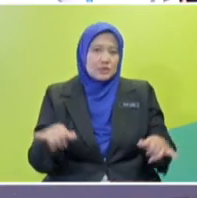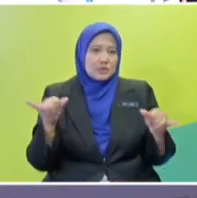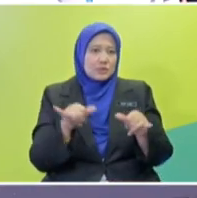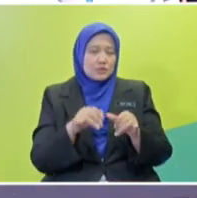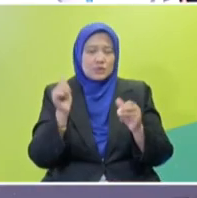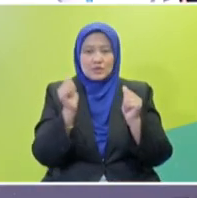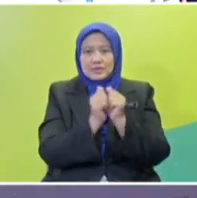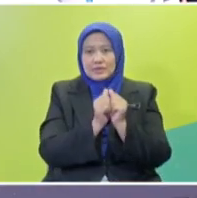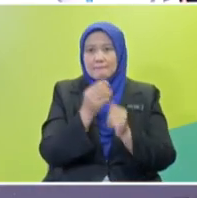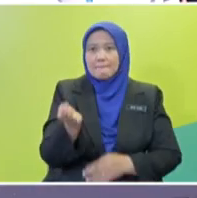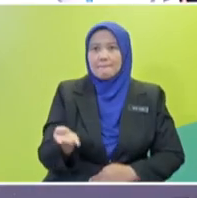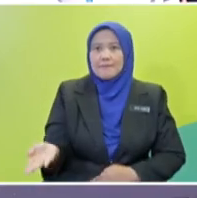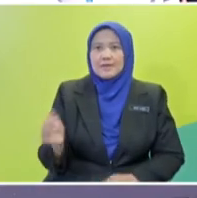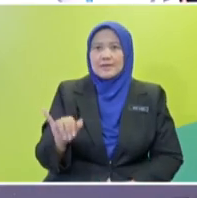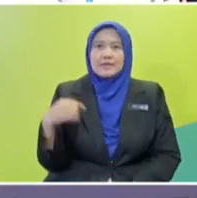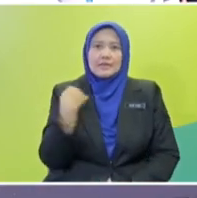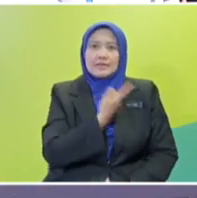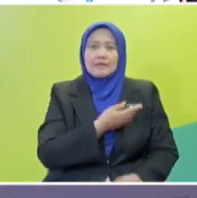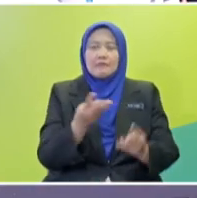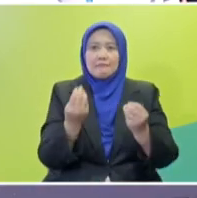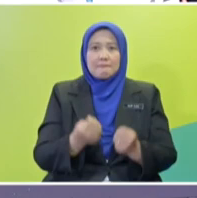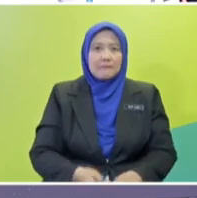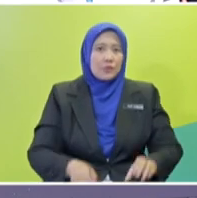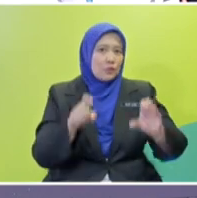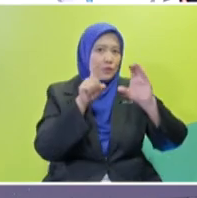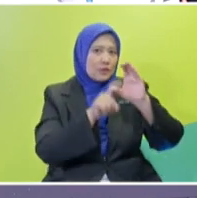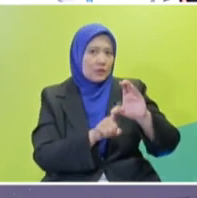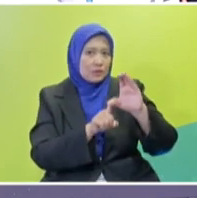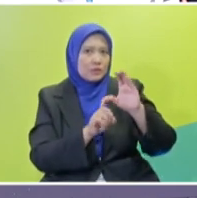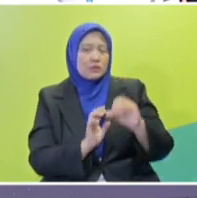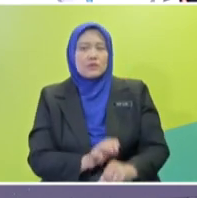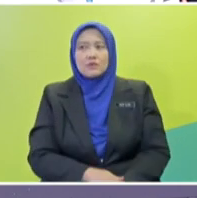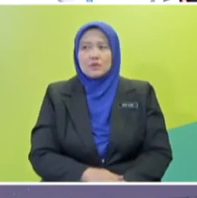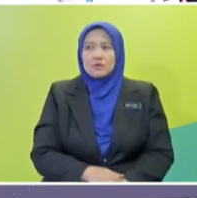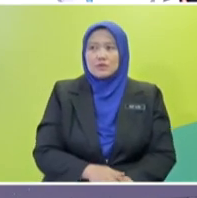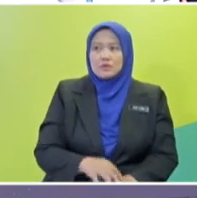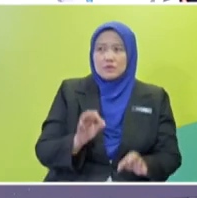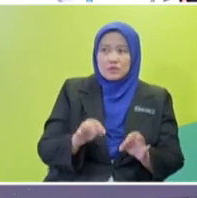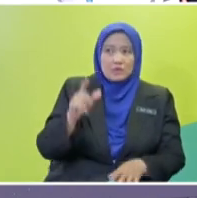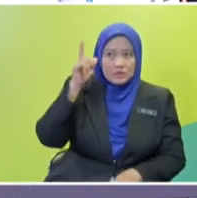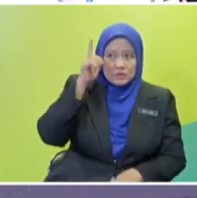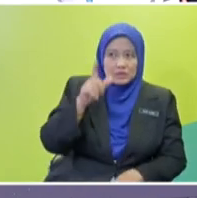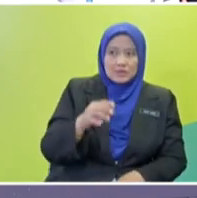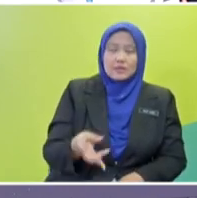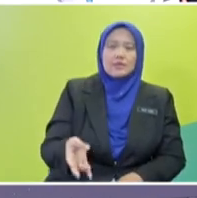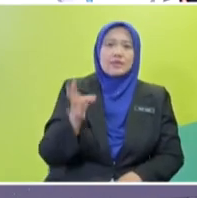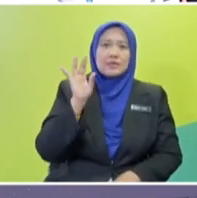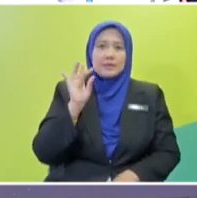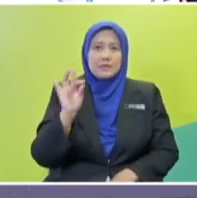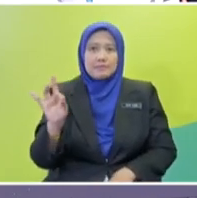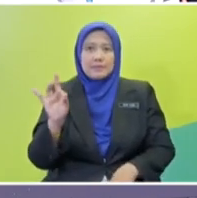Oke contoh yang saya punya ini dengan 5 cm Oke coba lihat